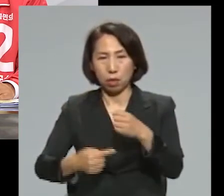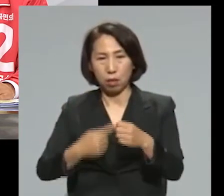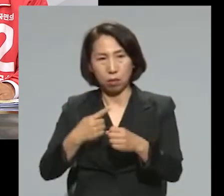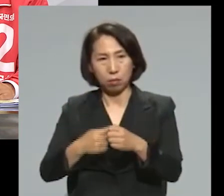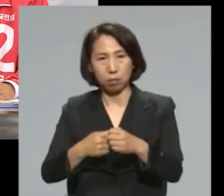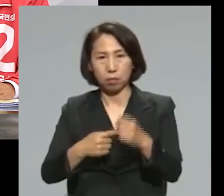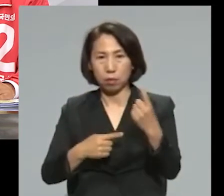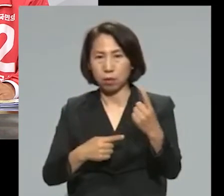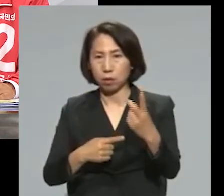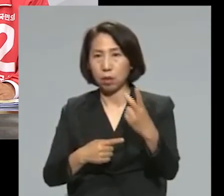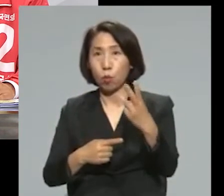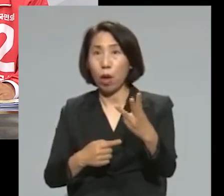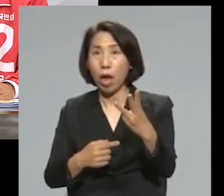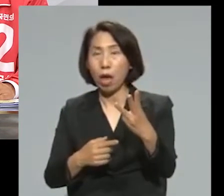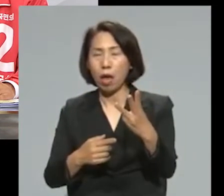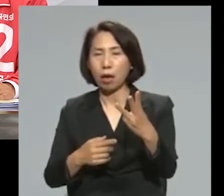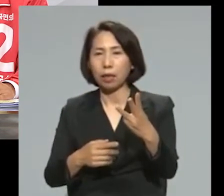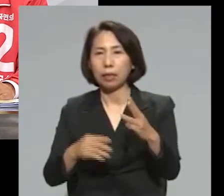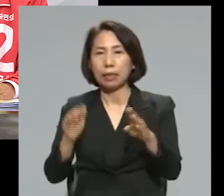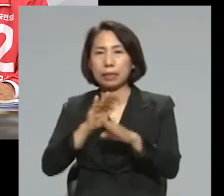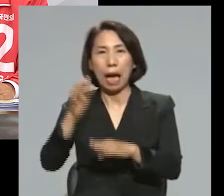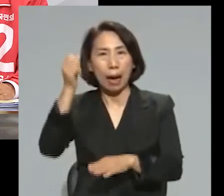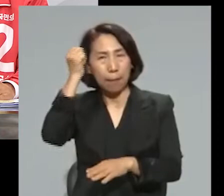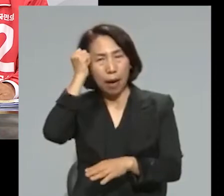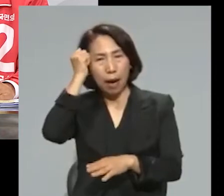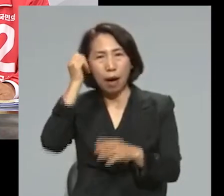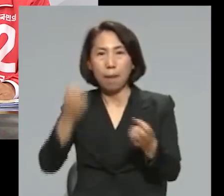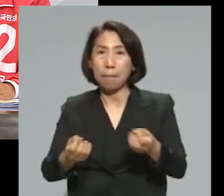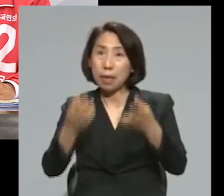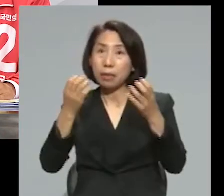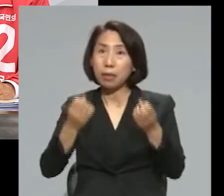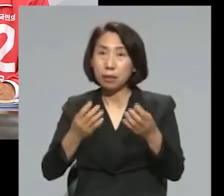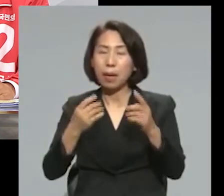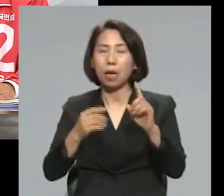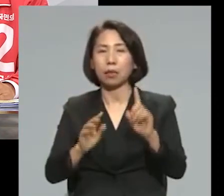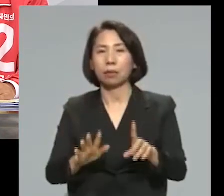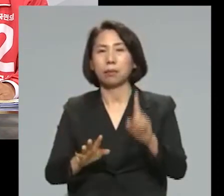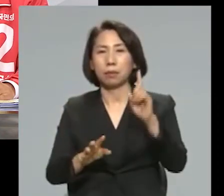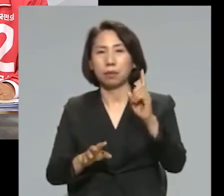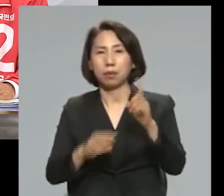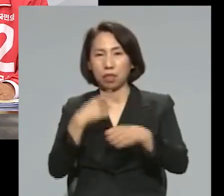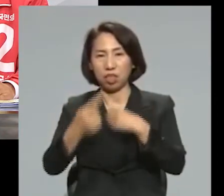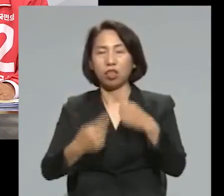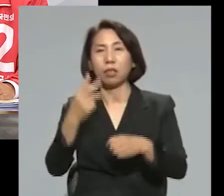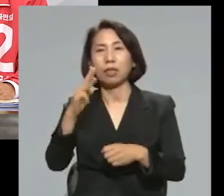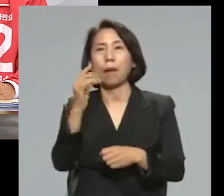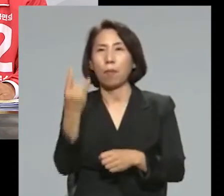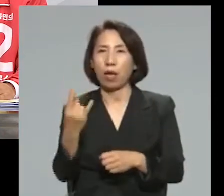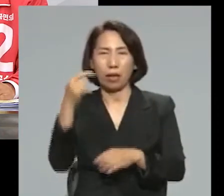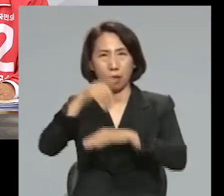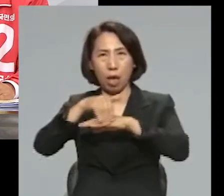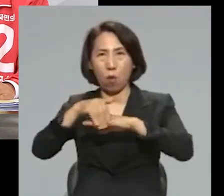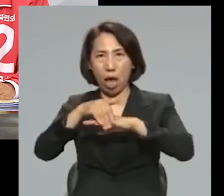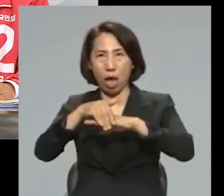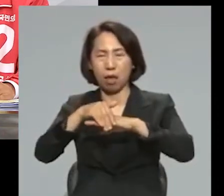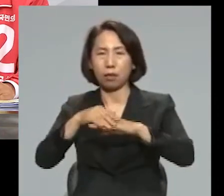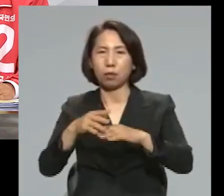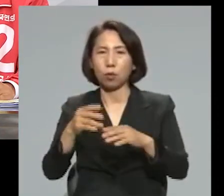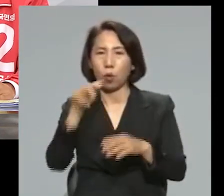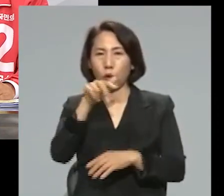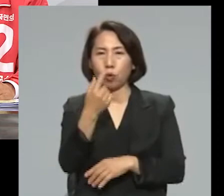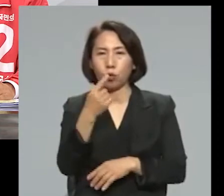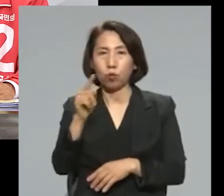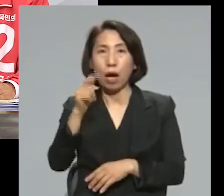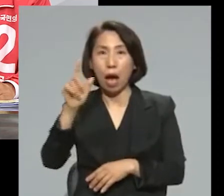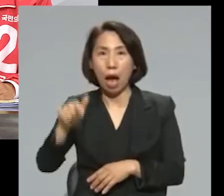걸쳐 차박 페스티벌을 4회에 지금 운영할 계획으로 생각을 하고 있고, 그 다음에 자악의